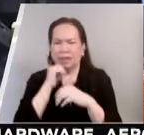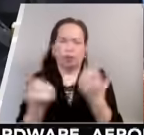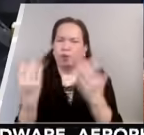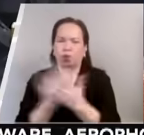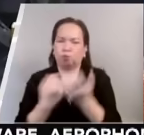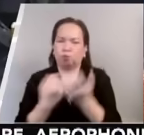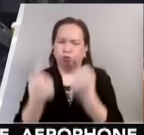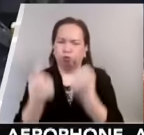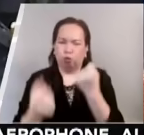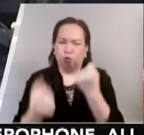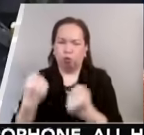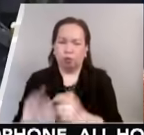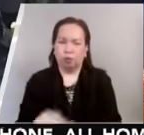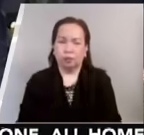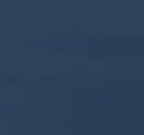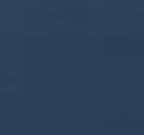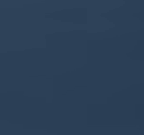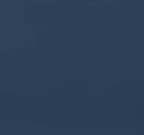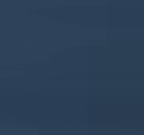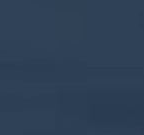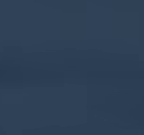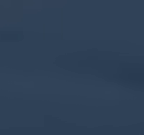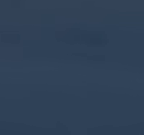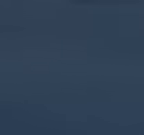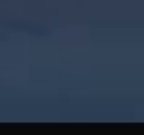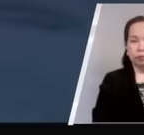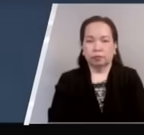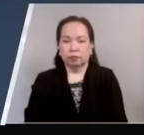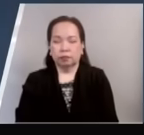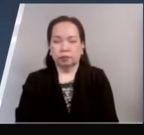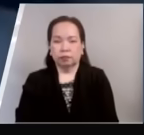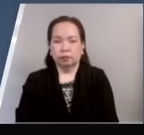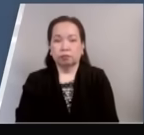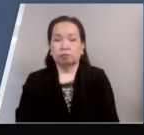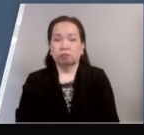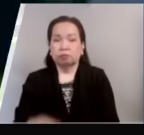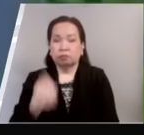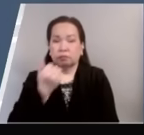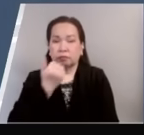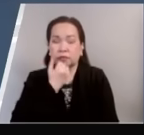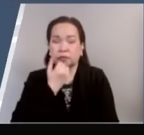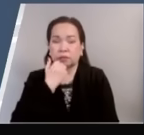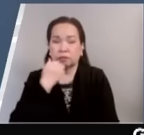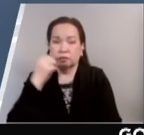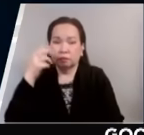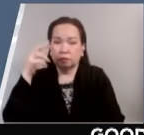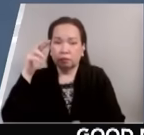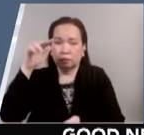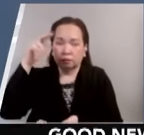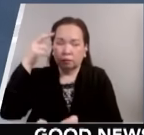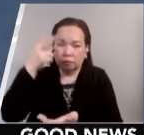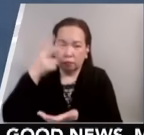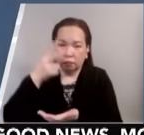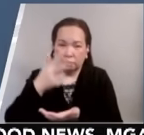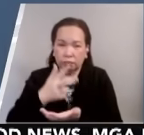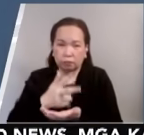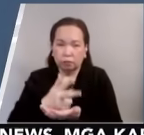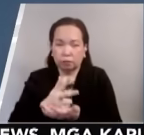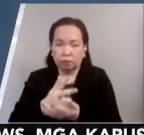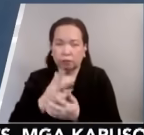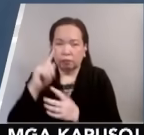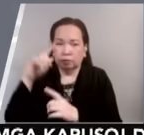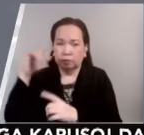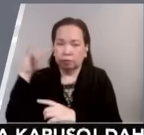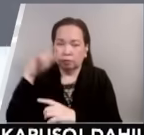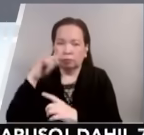nakatutok 24 Oras nagkamali ng nilapag ang piloto ng isang eroplano sa Russia sakay ang TL